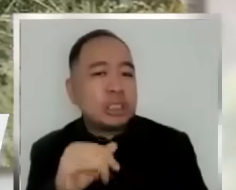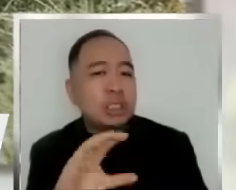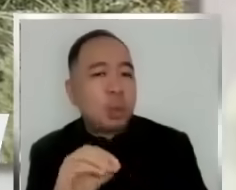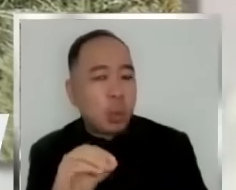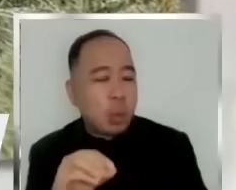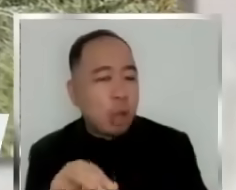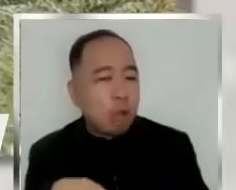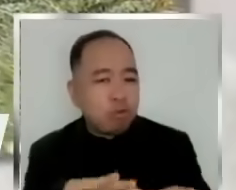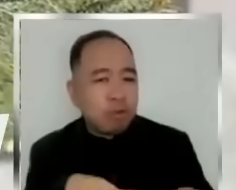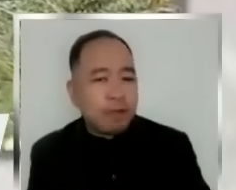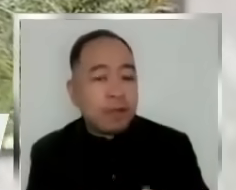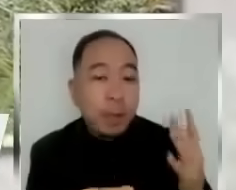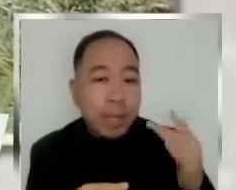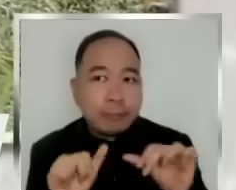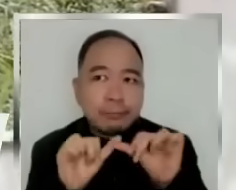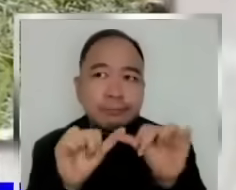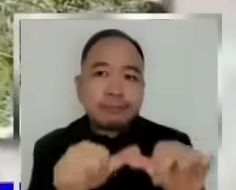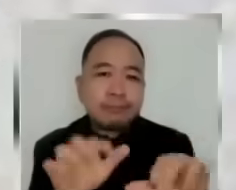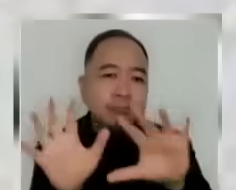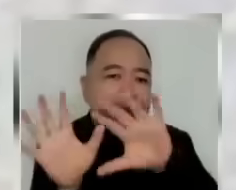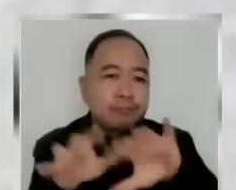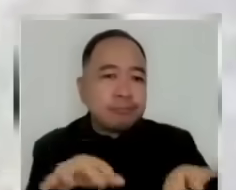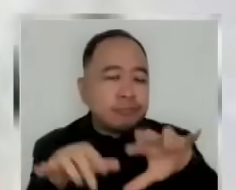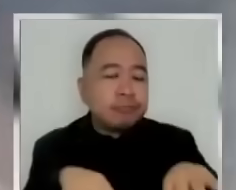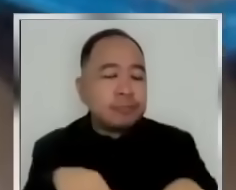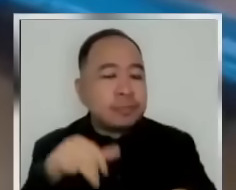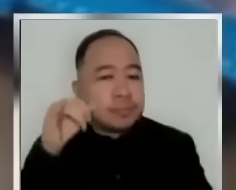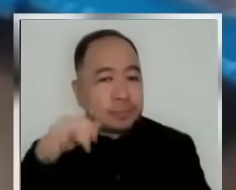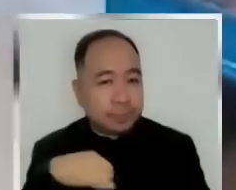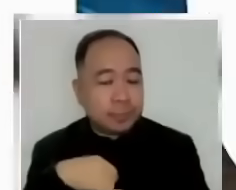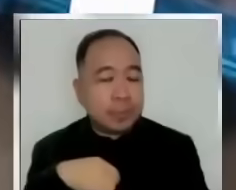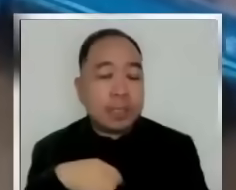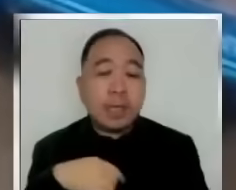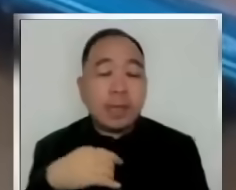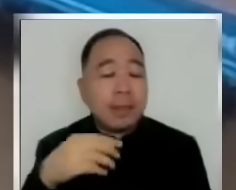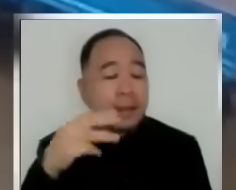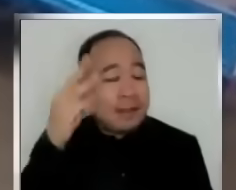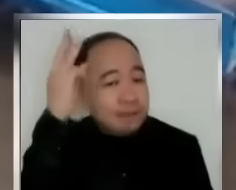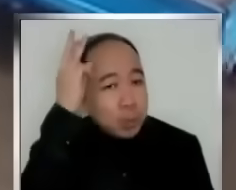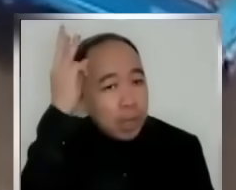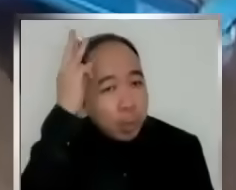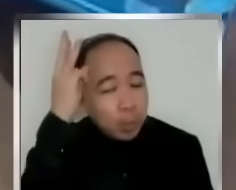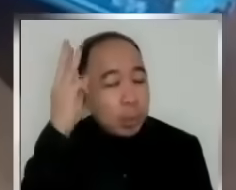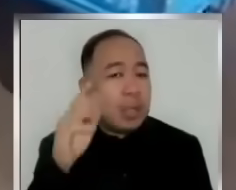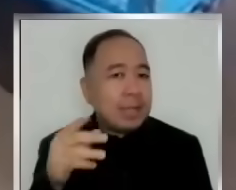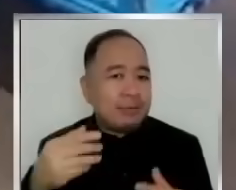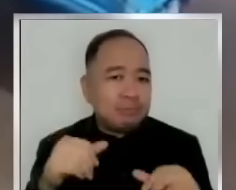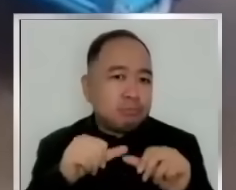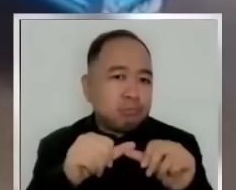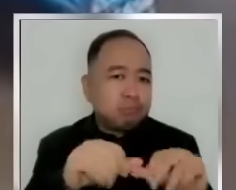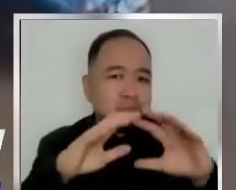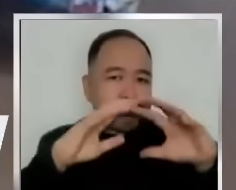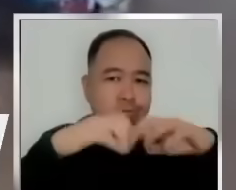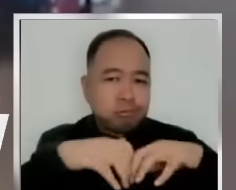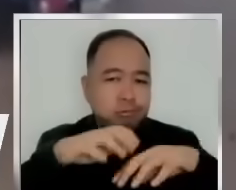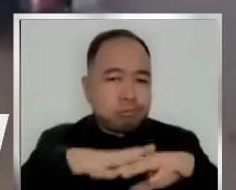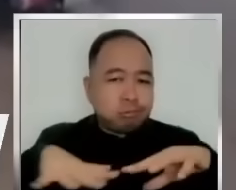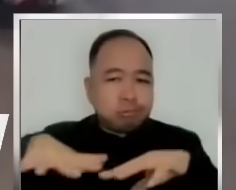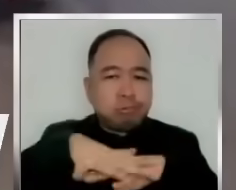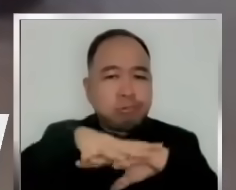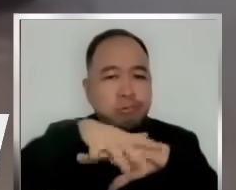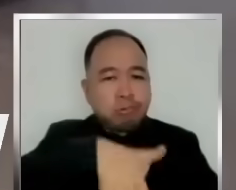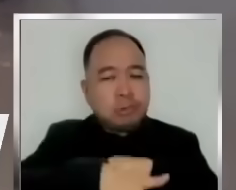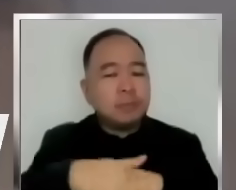kahapon. May pagguho rin sa Ifugao at sa Apayao. Sa Lemery, Batangas, nalubog sa baha ang bypass